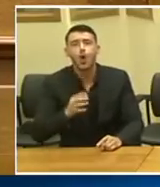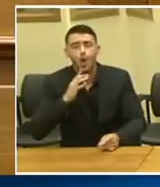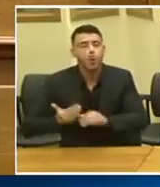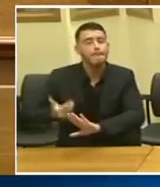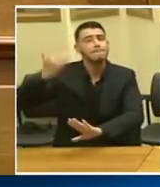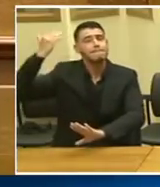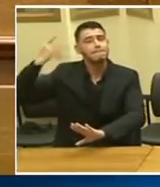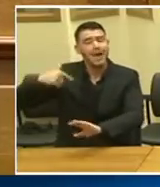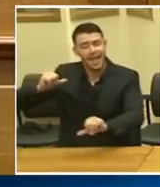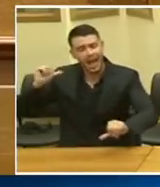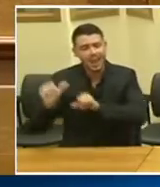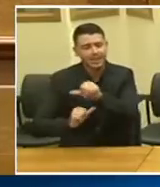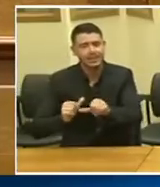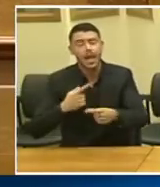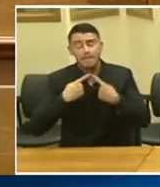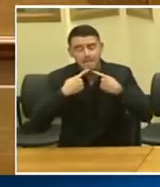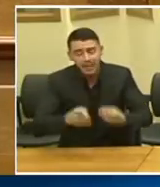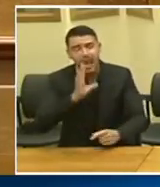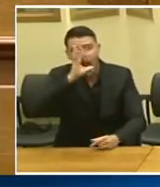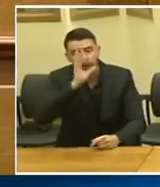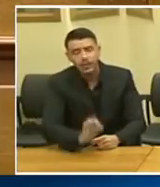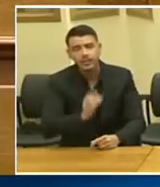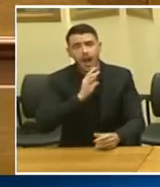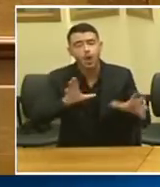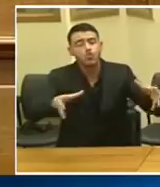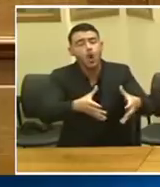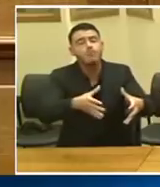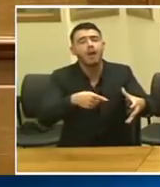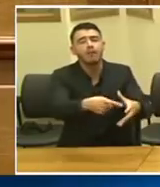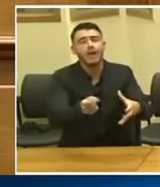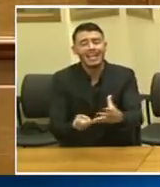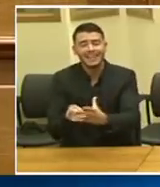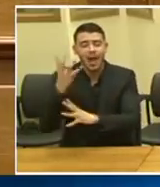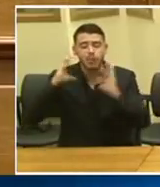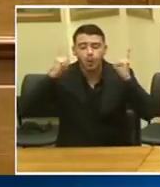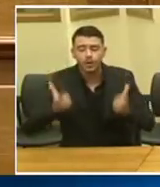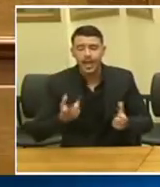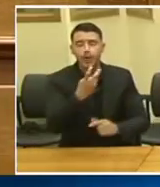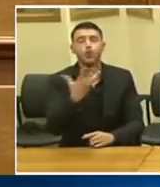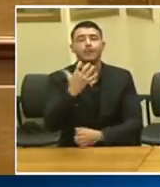αλήθεια. Πείτε επιτέλους την αλήθεια για όσα έχει κάνει η παράταξή σας τα τελευταία 25 χρόνια. Για όσα έχει πει.